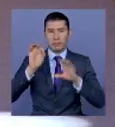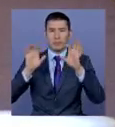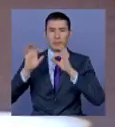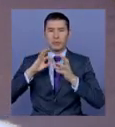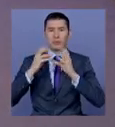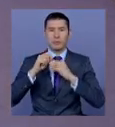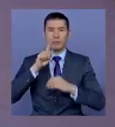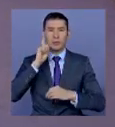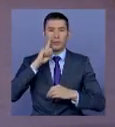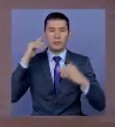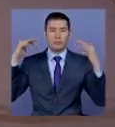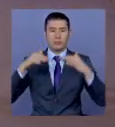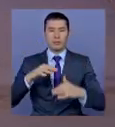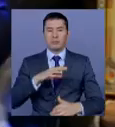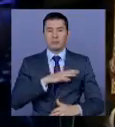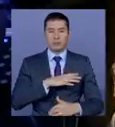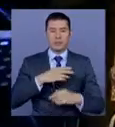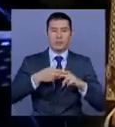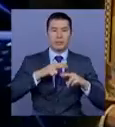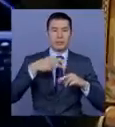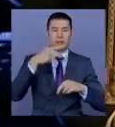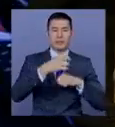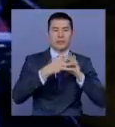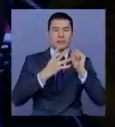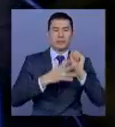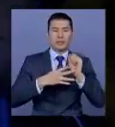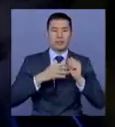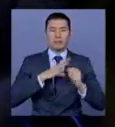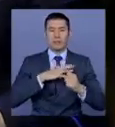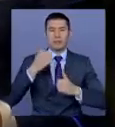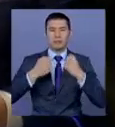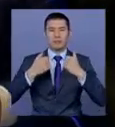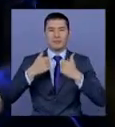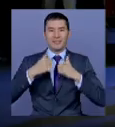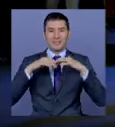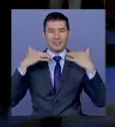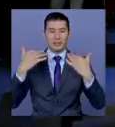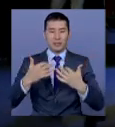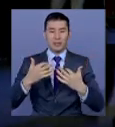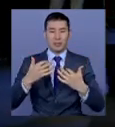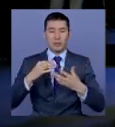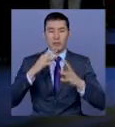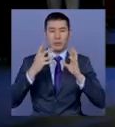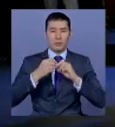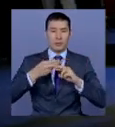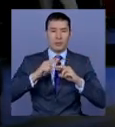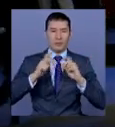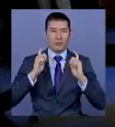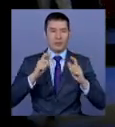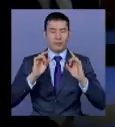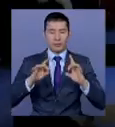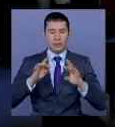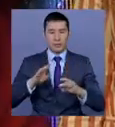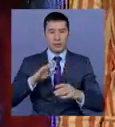қатар QS Worldwide 2019 көрмесімен халықаралық конференцияны атап өтуге болады. Осының бәрі Алматының белсенді әрі